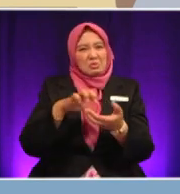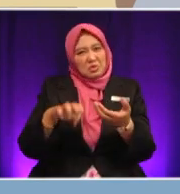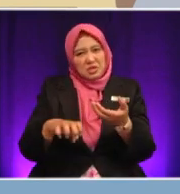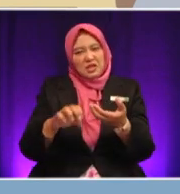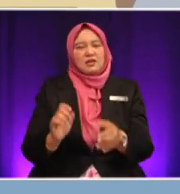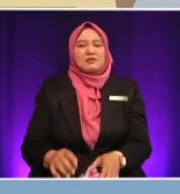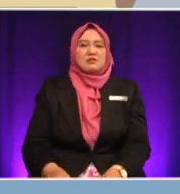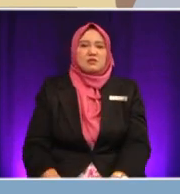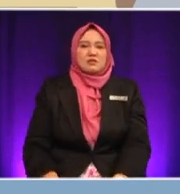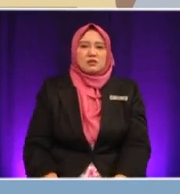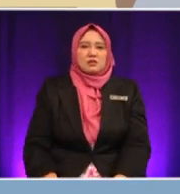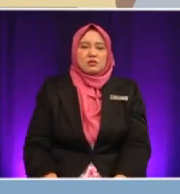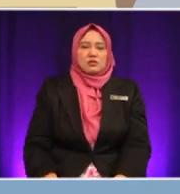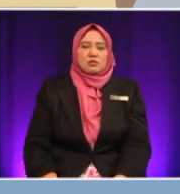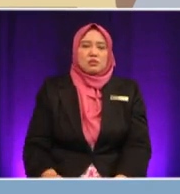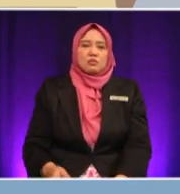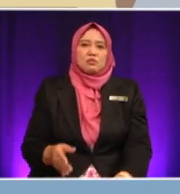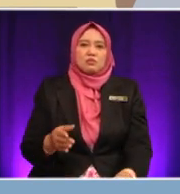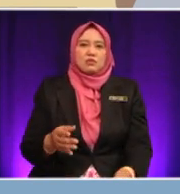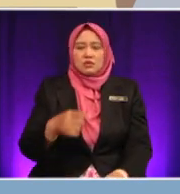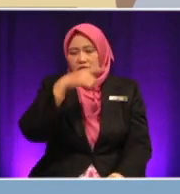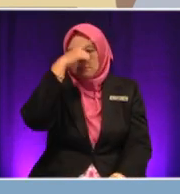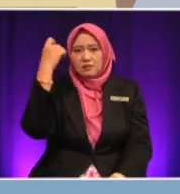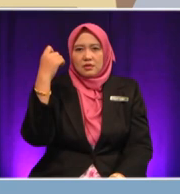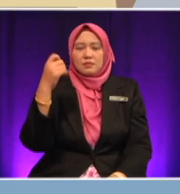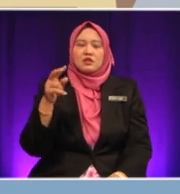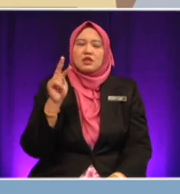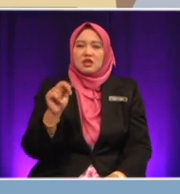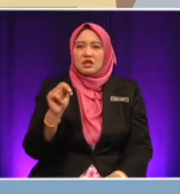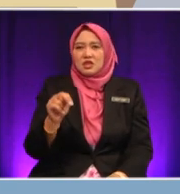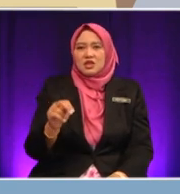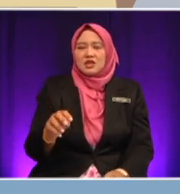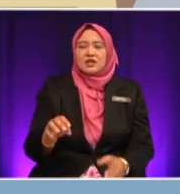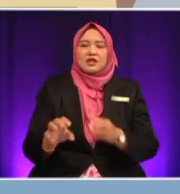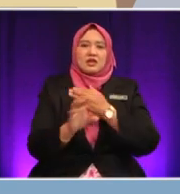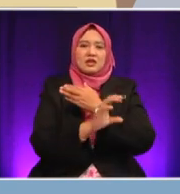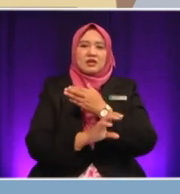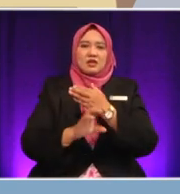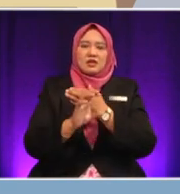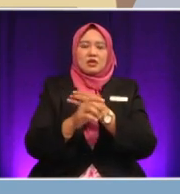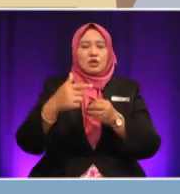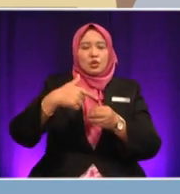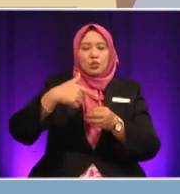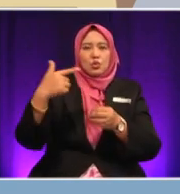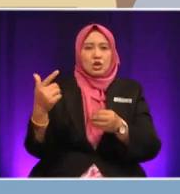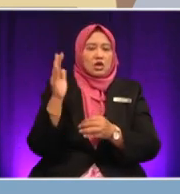sebab nanti negara luar Pandang dari titik tidak beretika